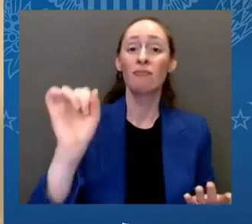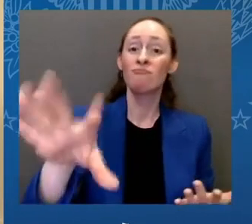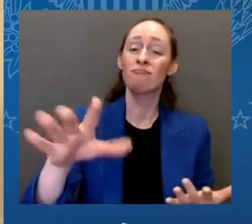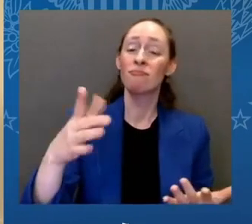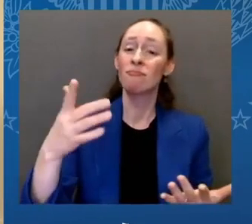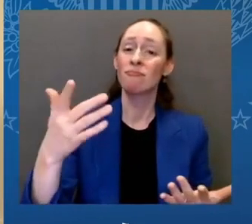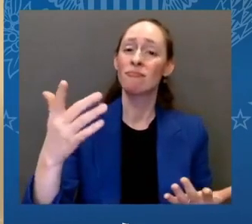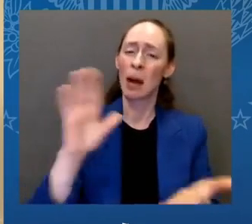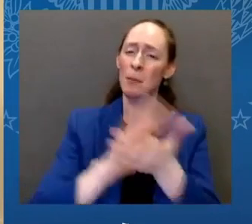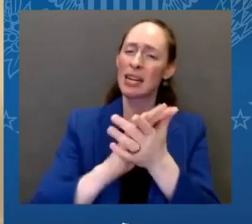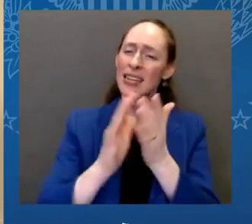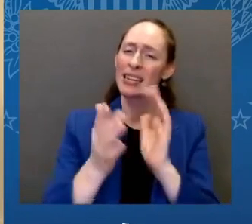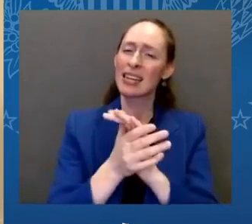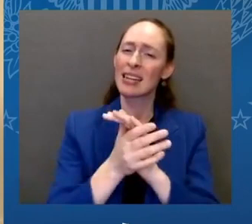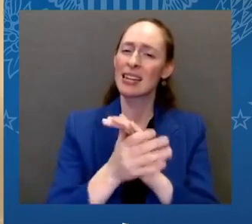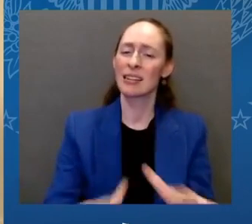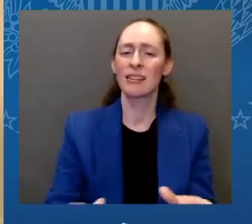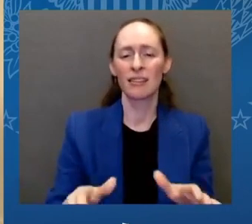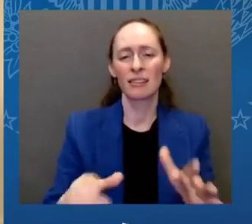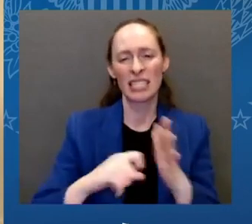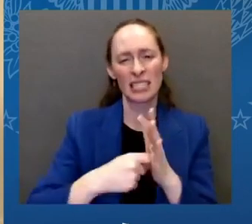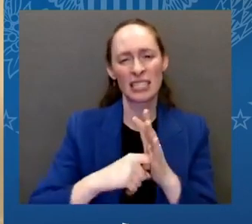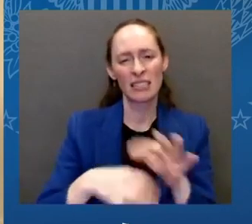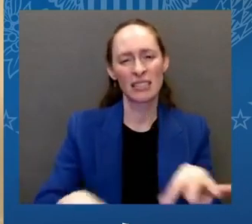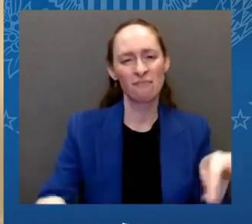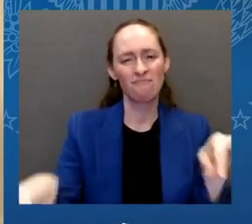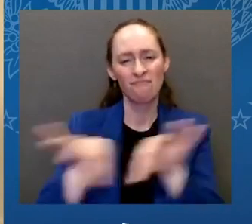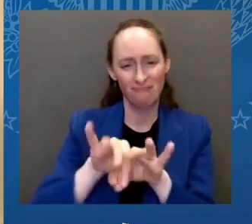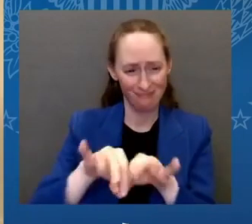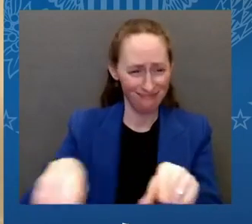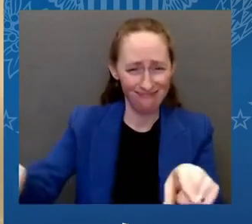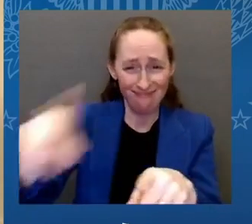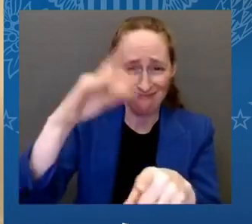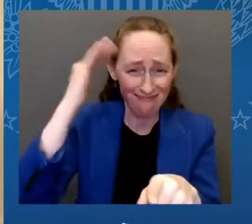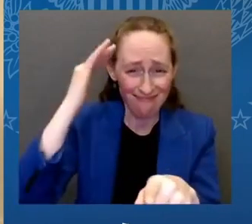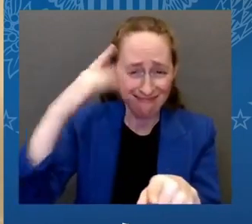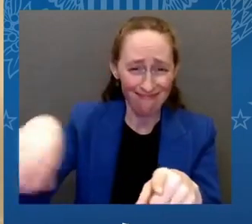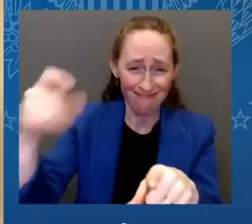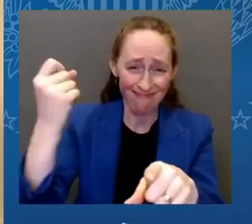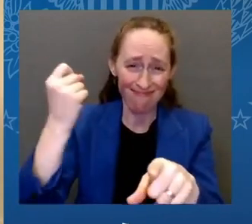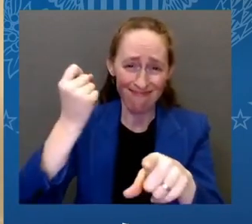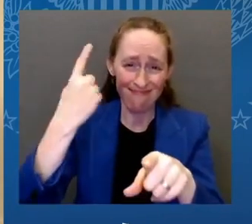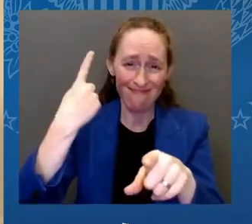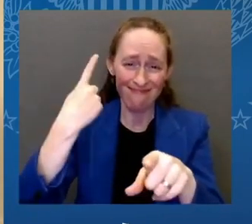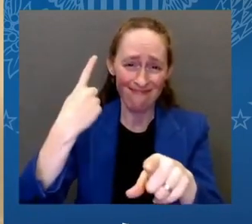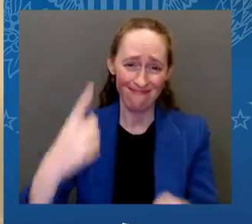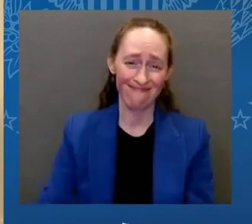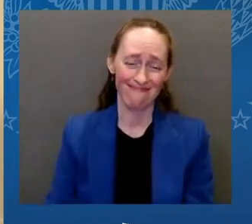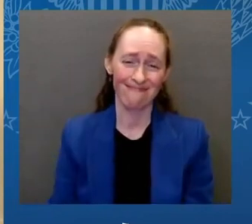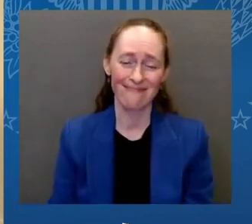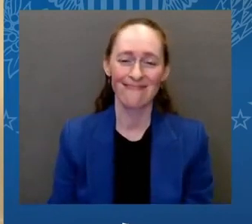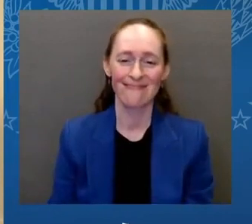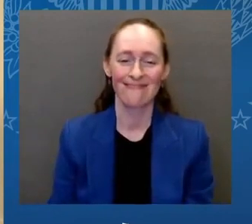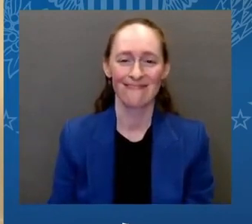зичу вам миру. І ви розумієте, вартість миру найкраще під час